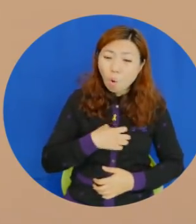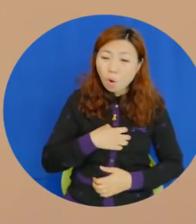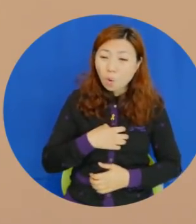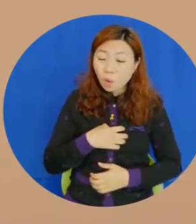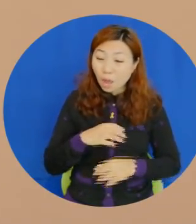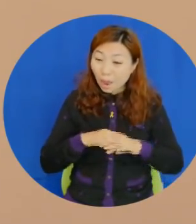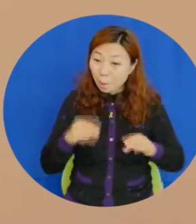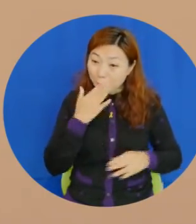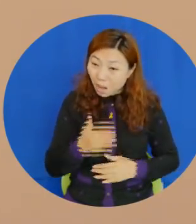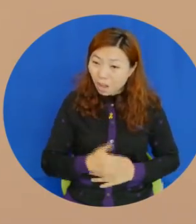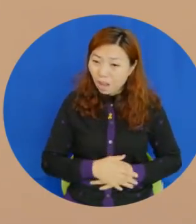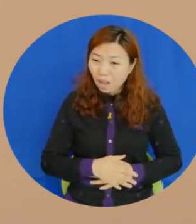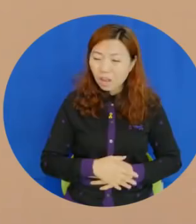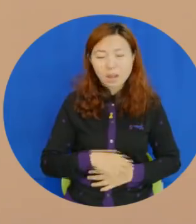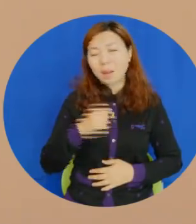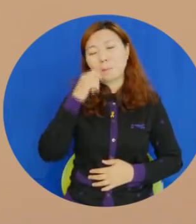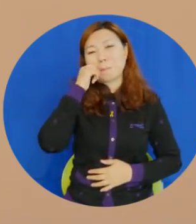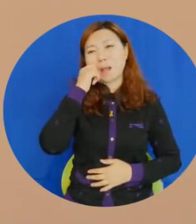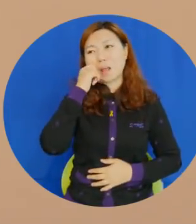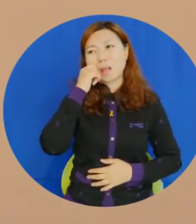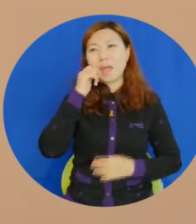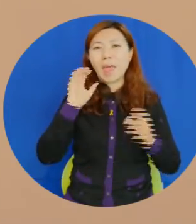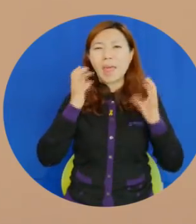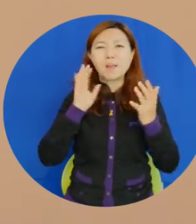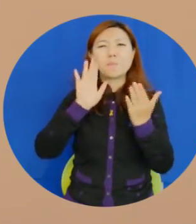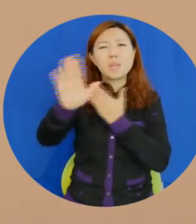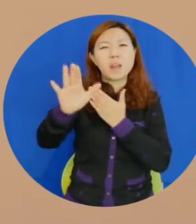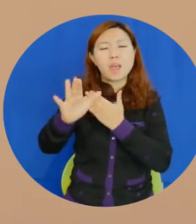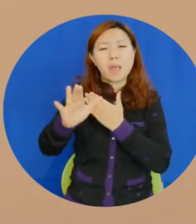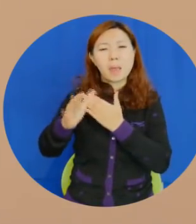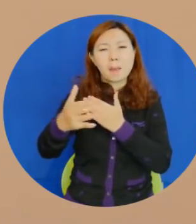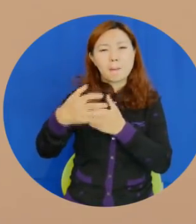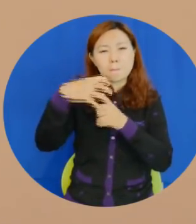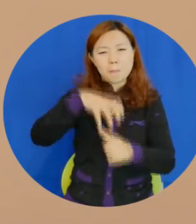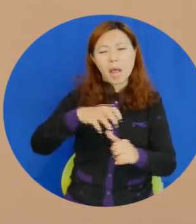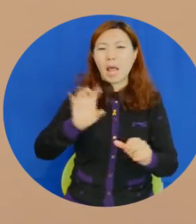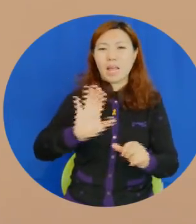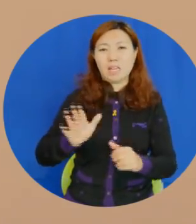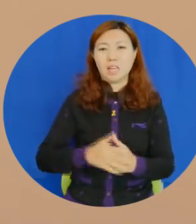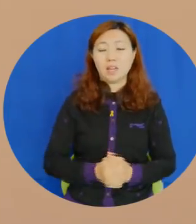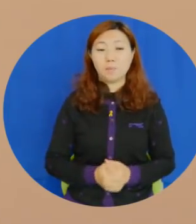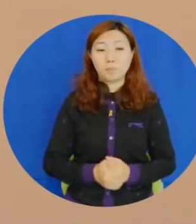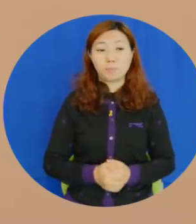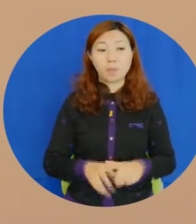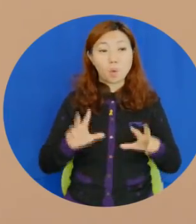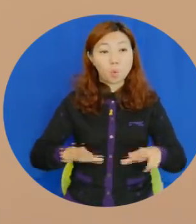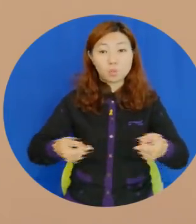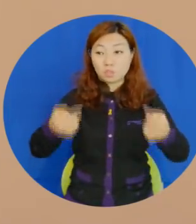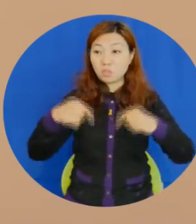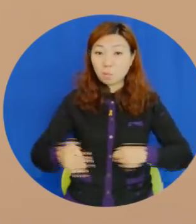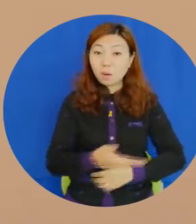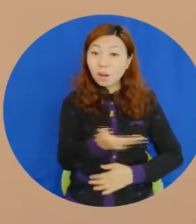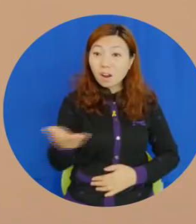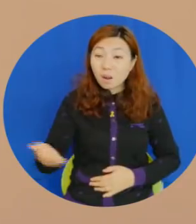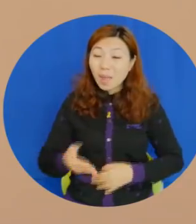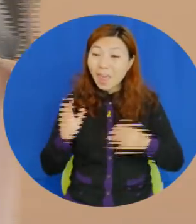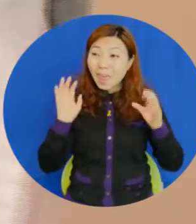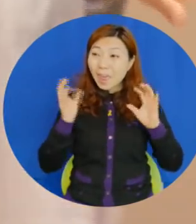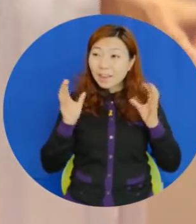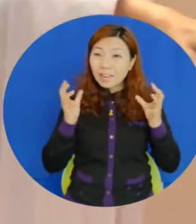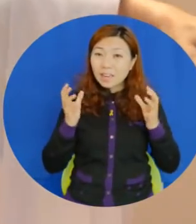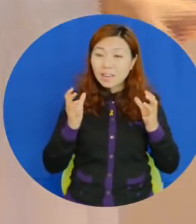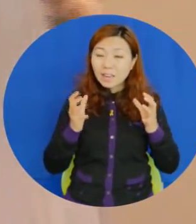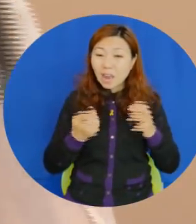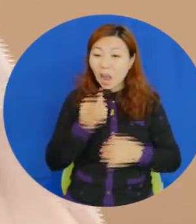근데 지금 그 걱정한다고 될 일이 아니잖아. 자기가 무슨 애의 미래를 막는 건 아니에요. 그럼 여기 있는 사람들 나중에